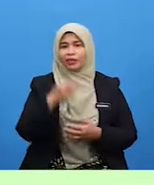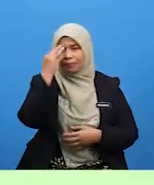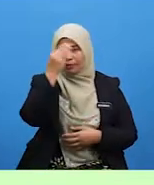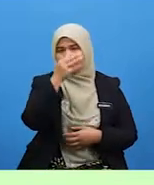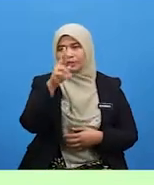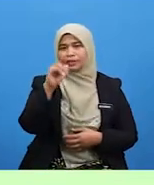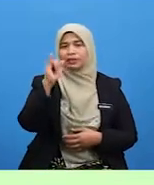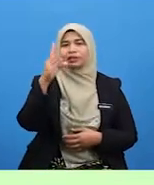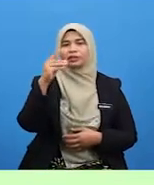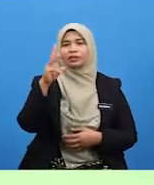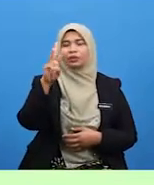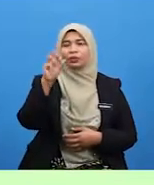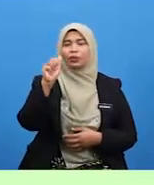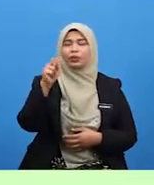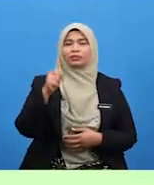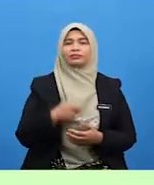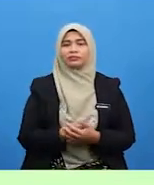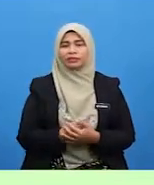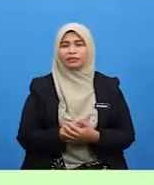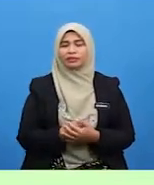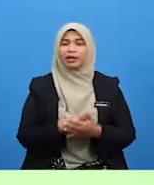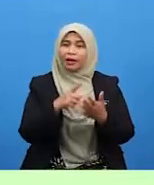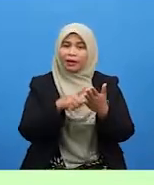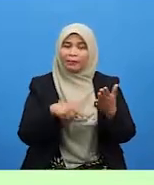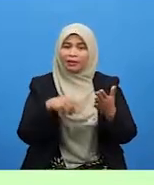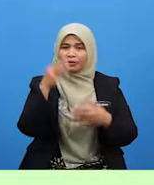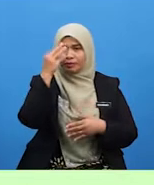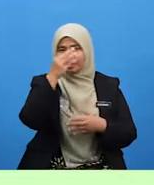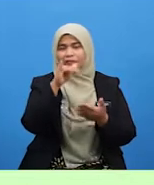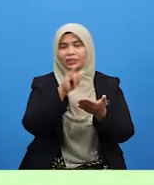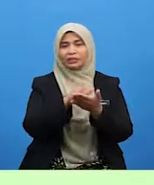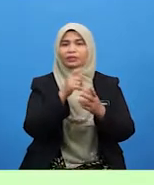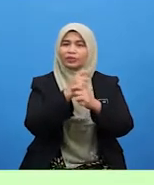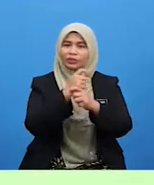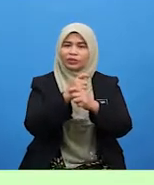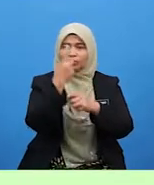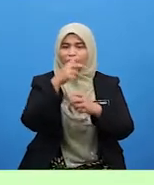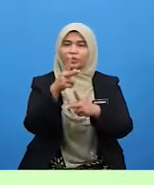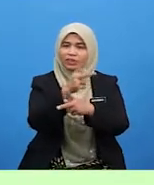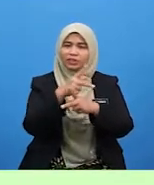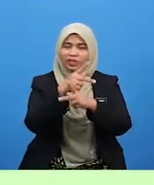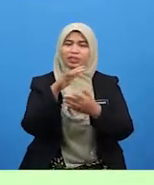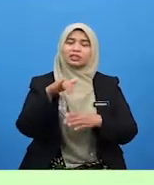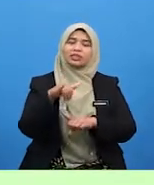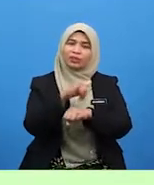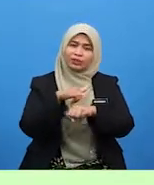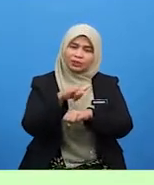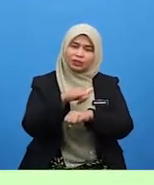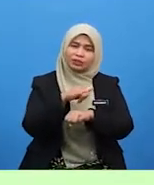ialah Malaikat Ridwan. Apa? Malaikat Ridwan itu ditugaskan menjaga